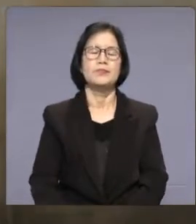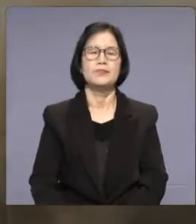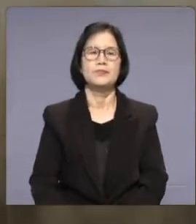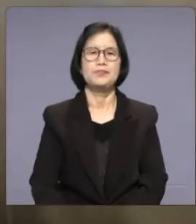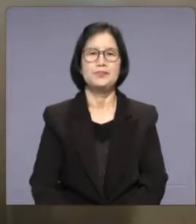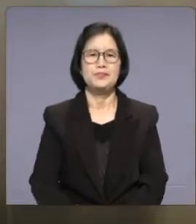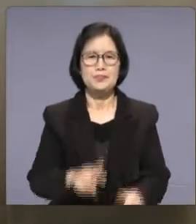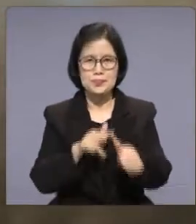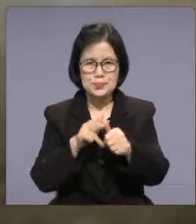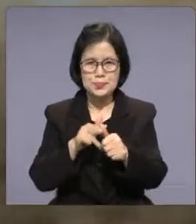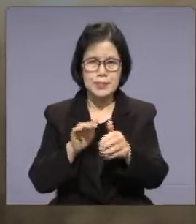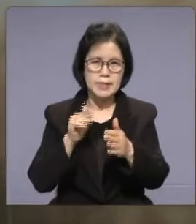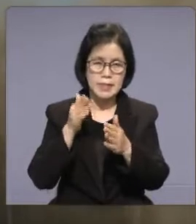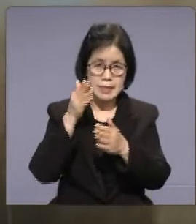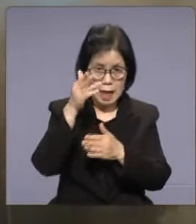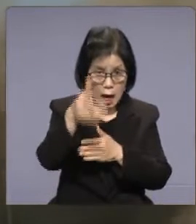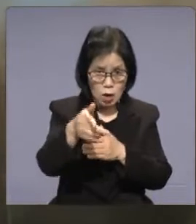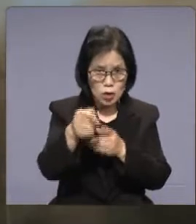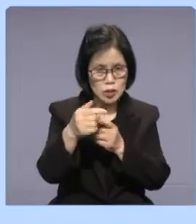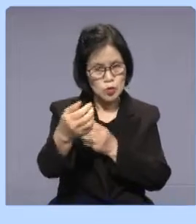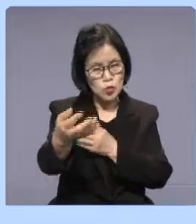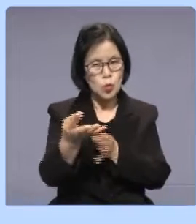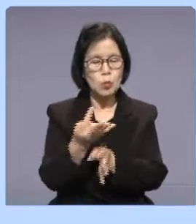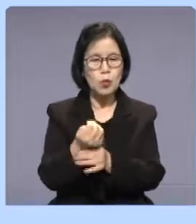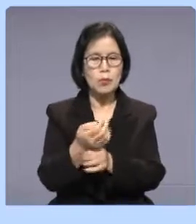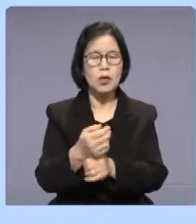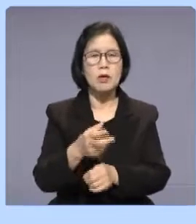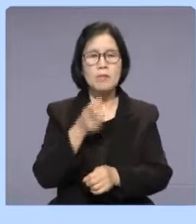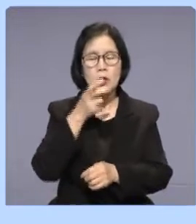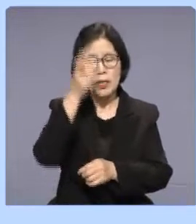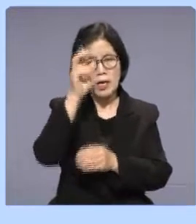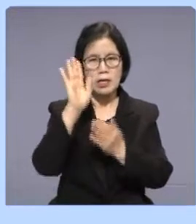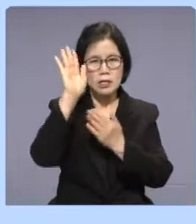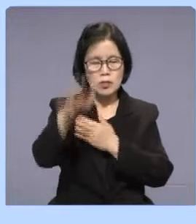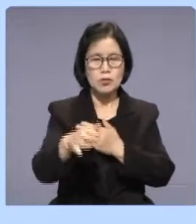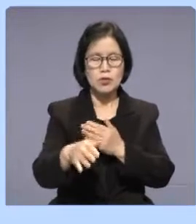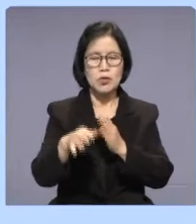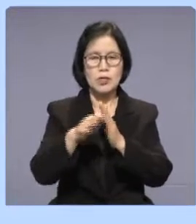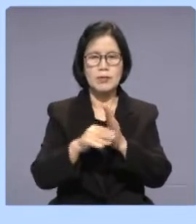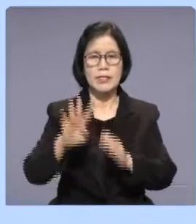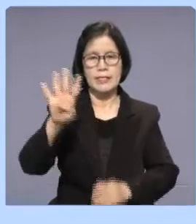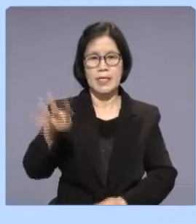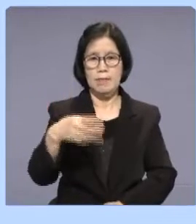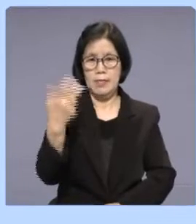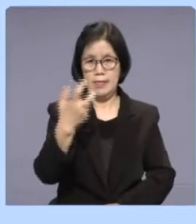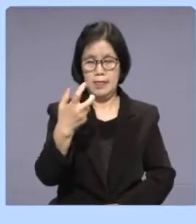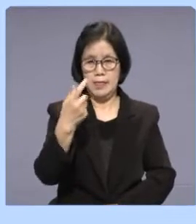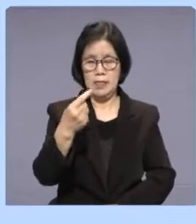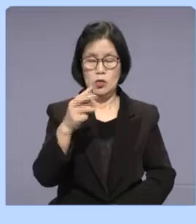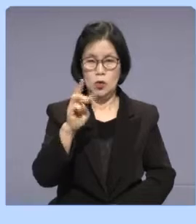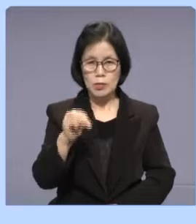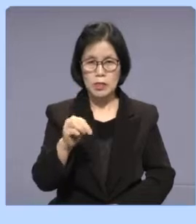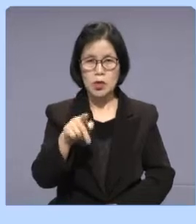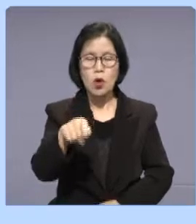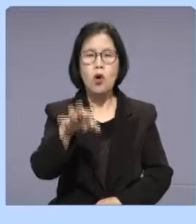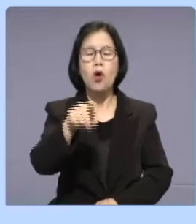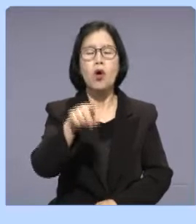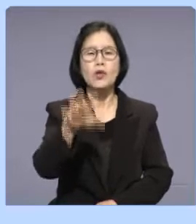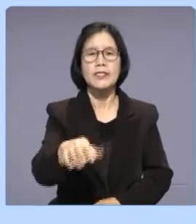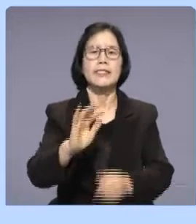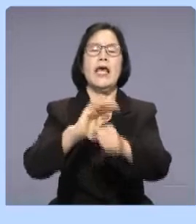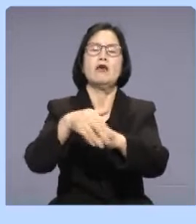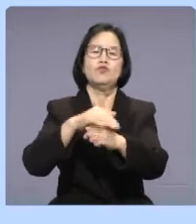탐지된 사거리도 이를 뒷받침 합니다 평양 순환 에서 남쪽으로 470 km 거리에 해당하는 지역은